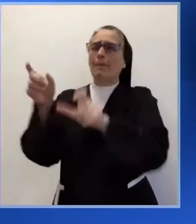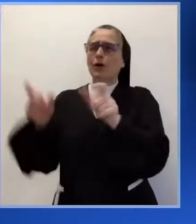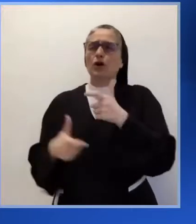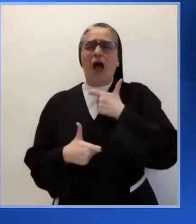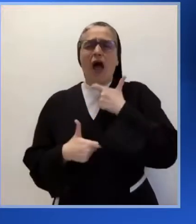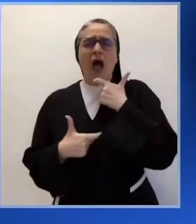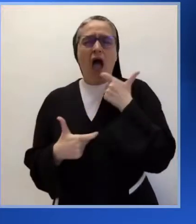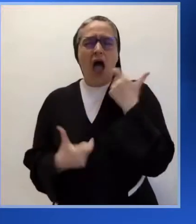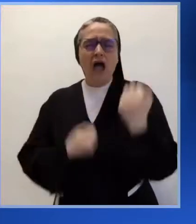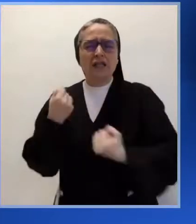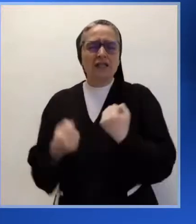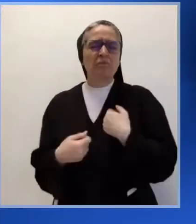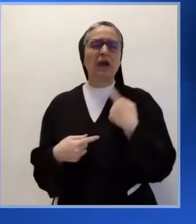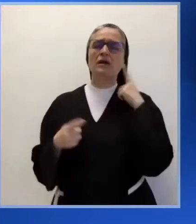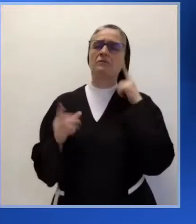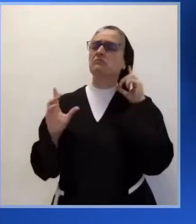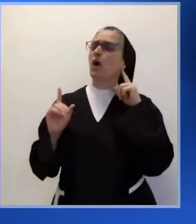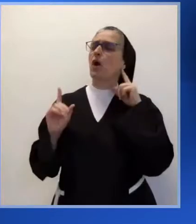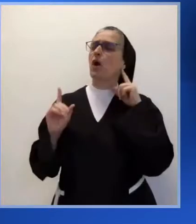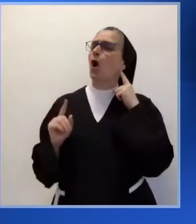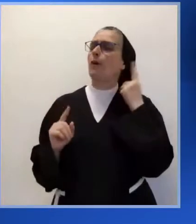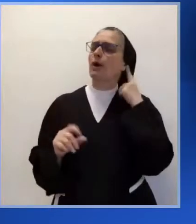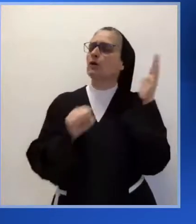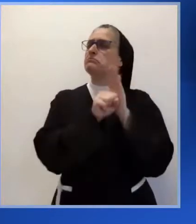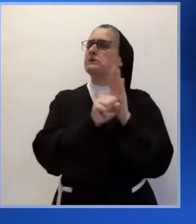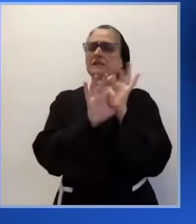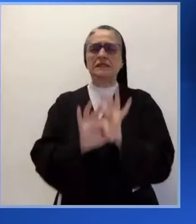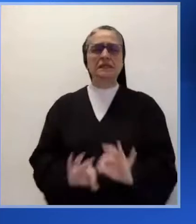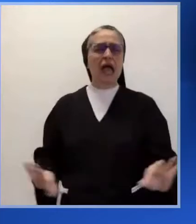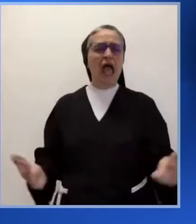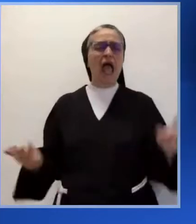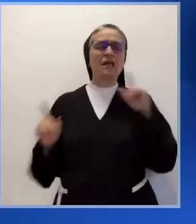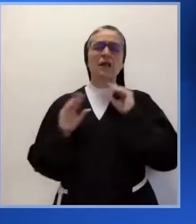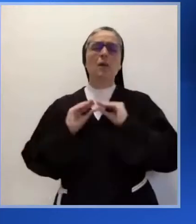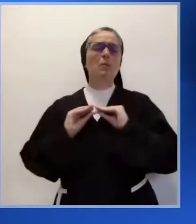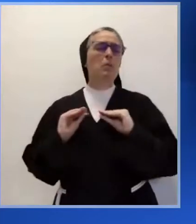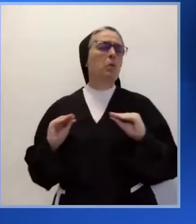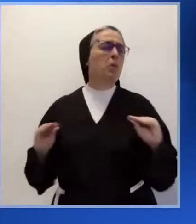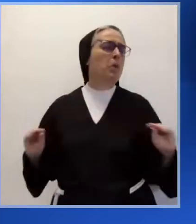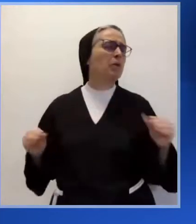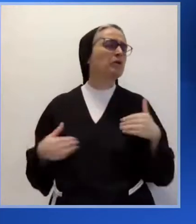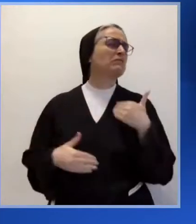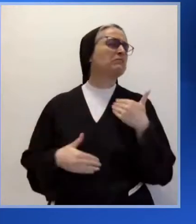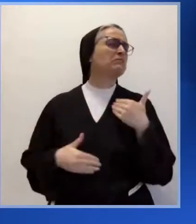di disperazione di tanti nostri fratelli e sorelle.